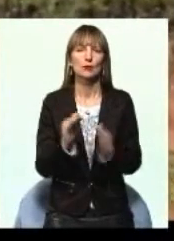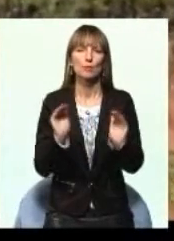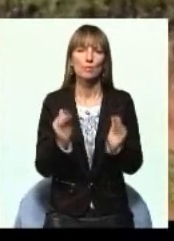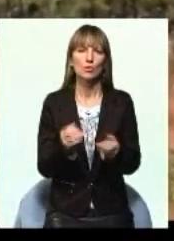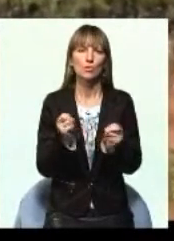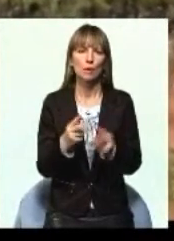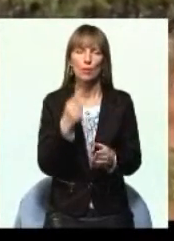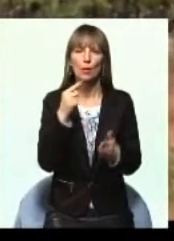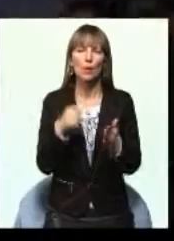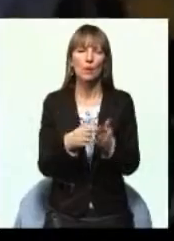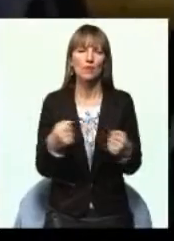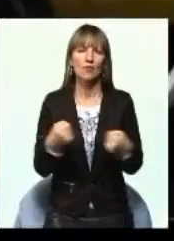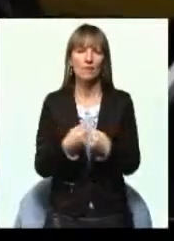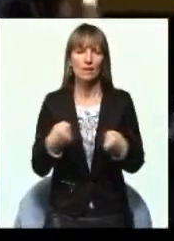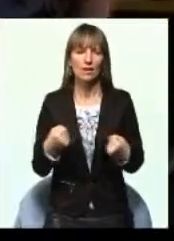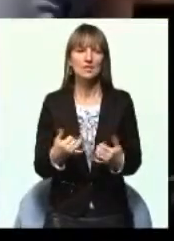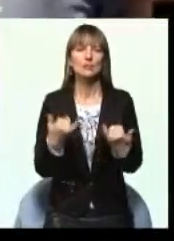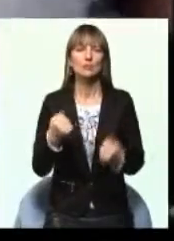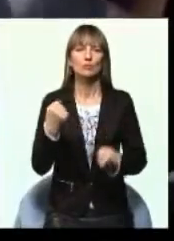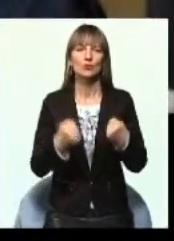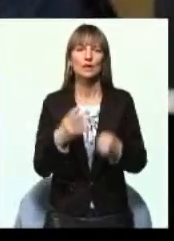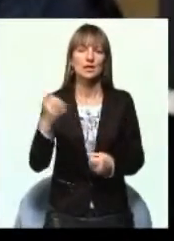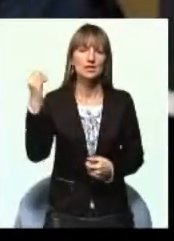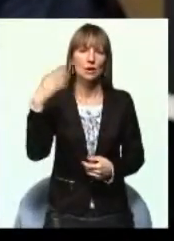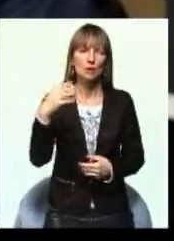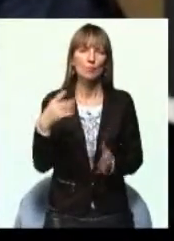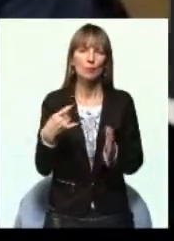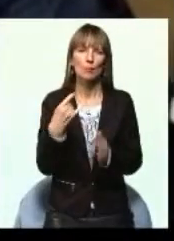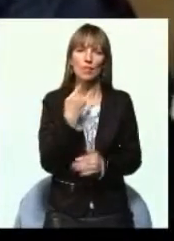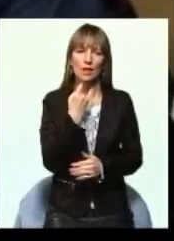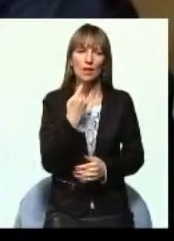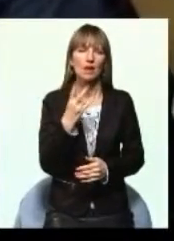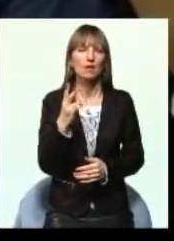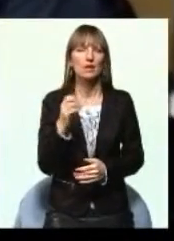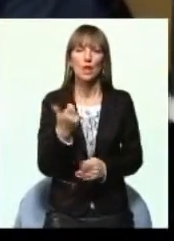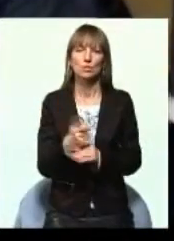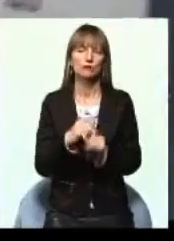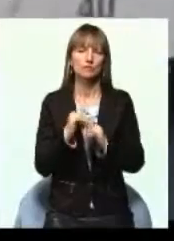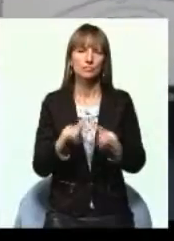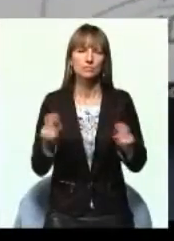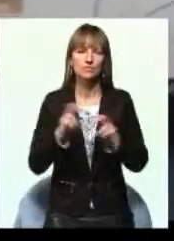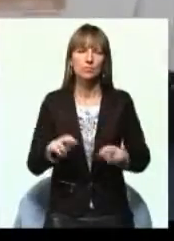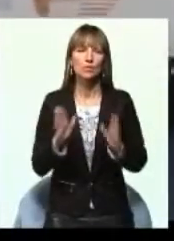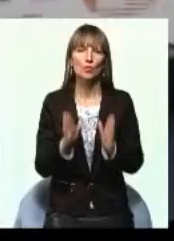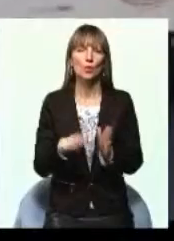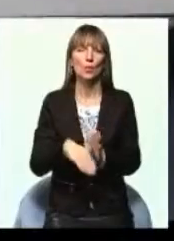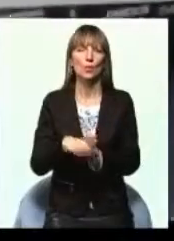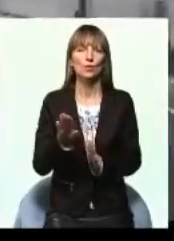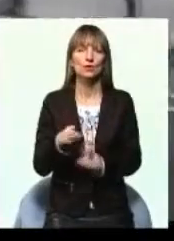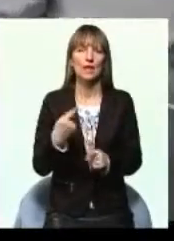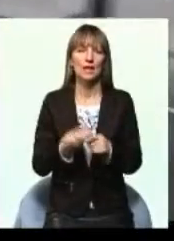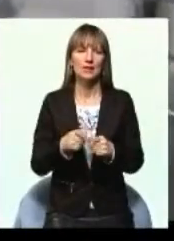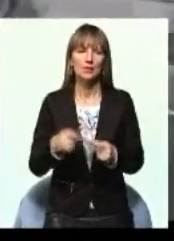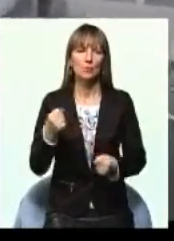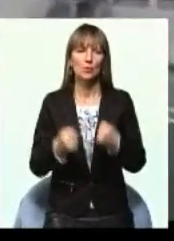втрапити в автокатастрофу. Сьогодні автомобілі на сонячних батареях не дуже розповсюджені. Дослідники тільки вдосконалюють такі